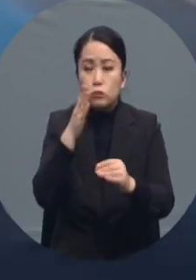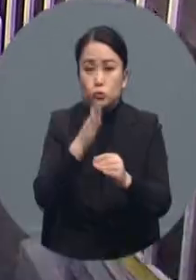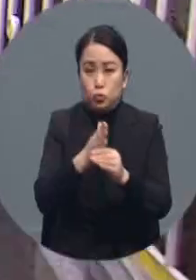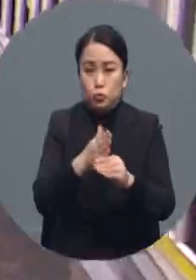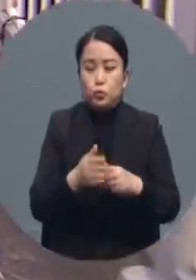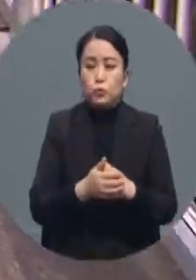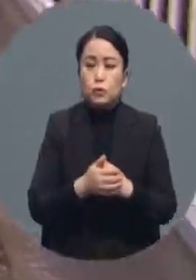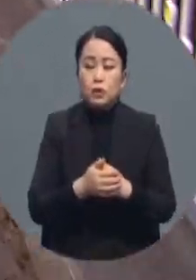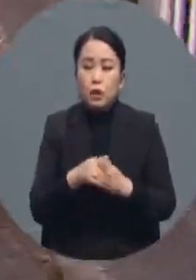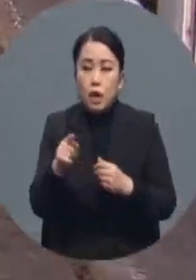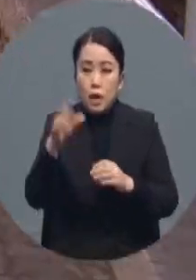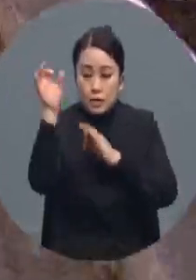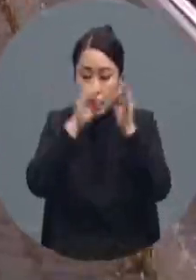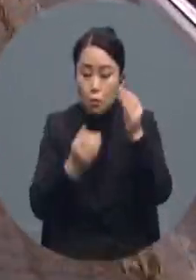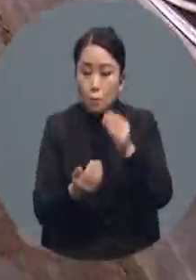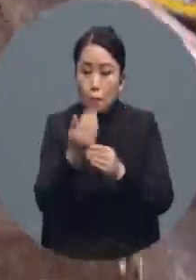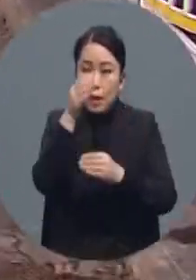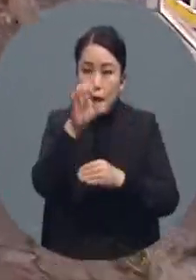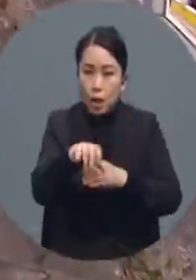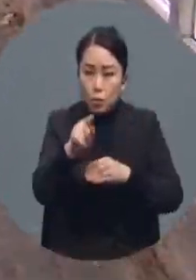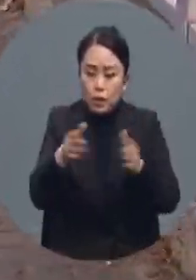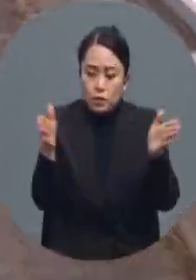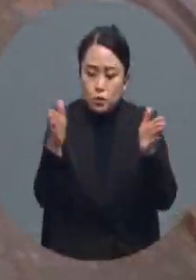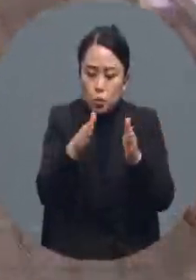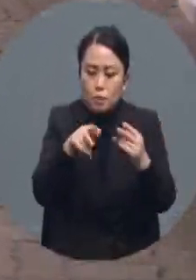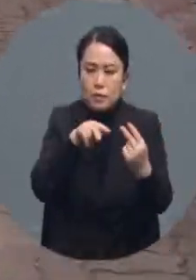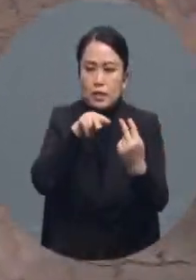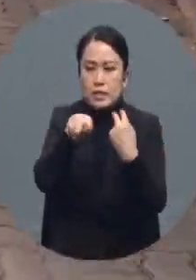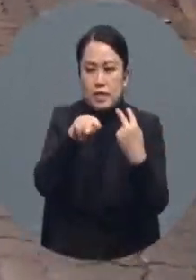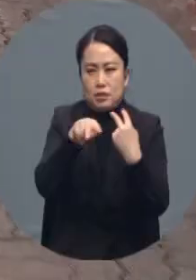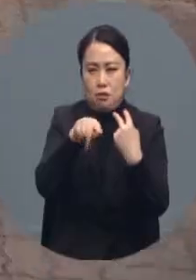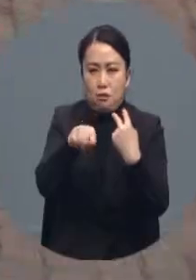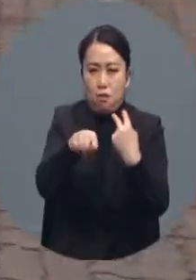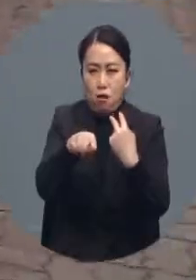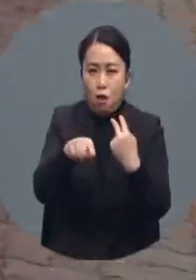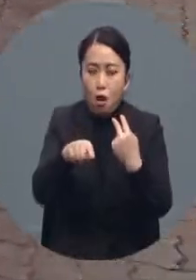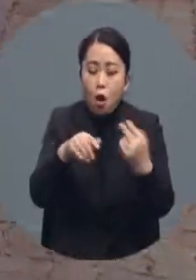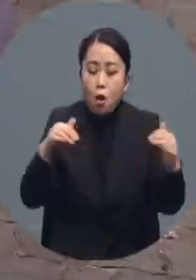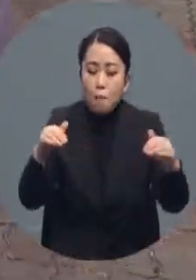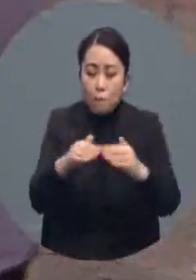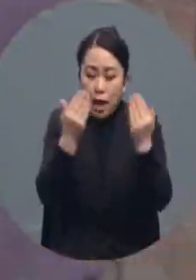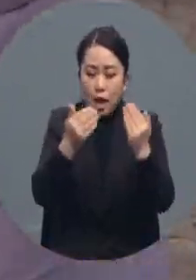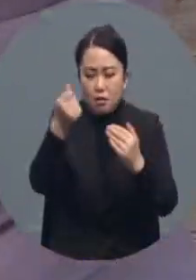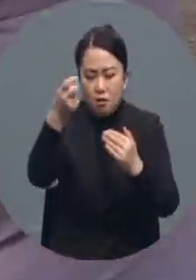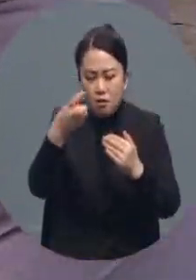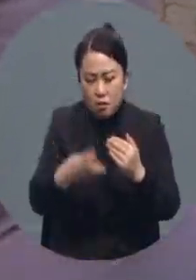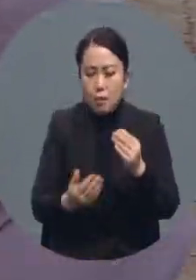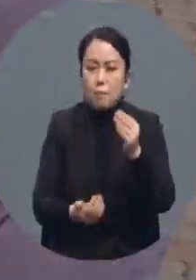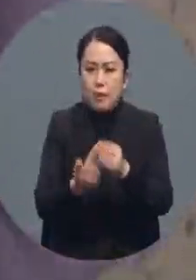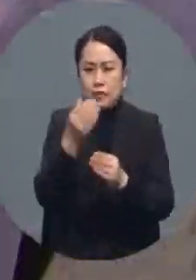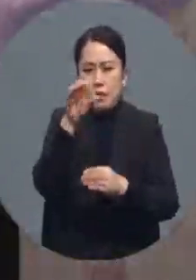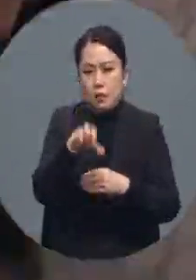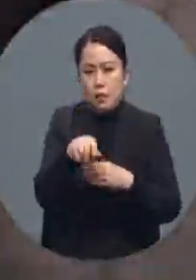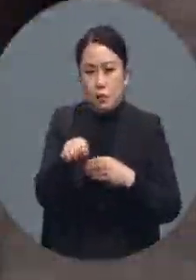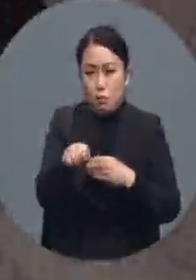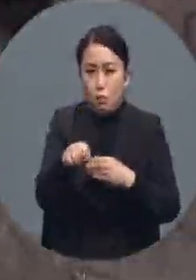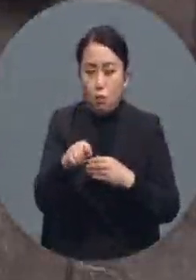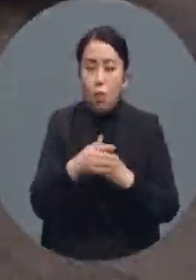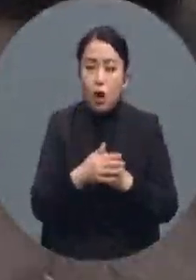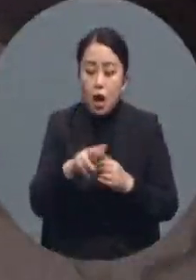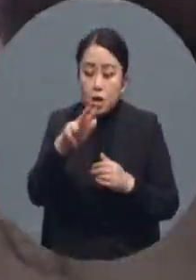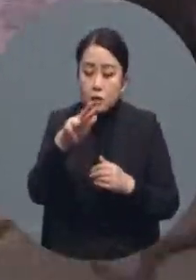사고가 난 장소는 좁은 2차선 도로로 교통사고 다발 지역으로 지정된 곳입니다 최소방서의